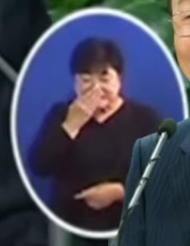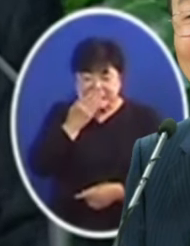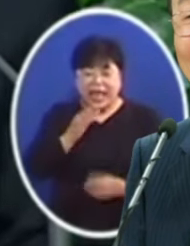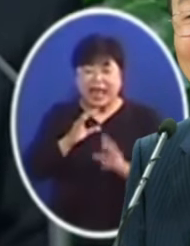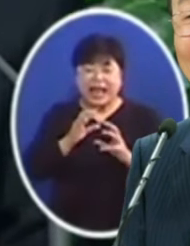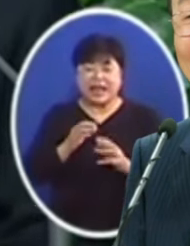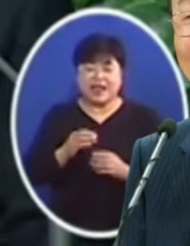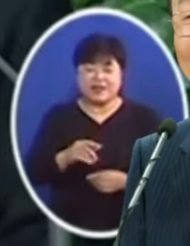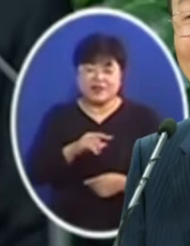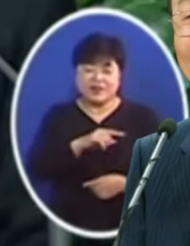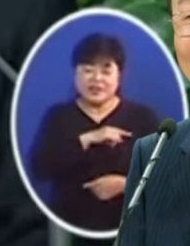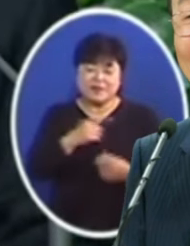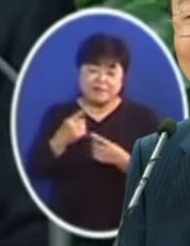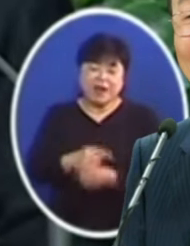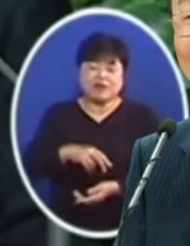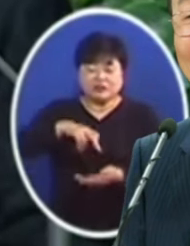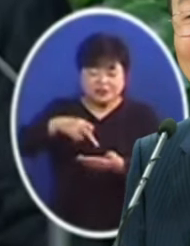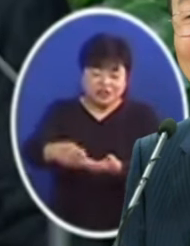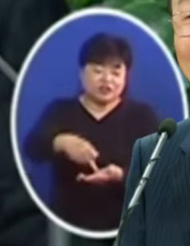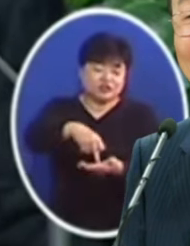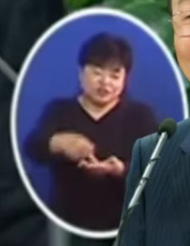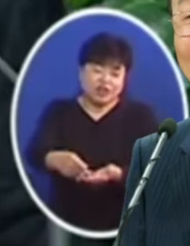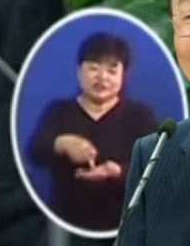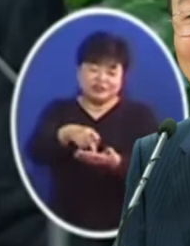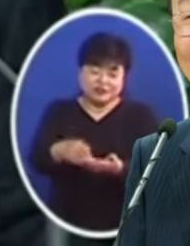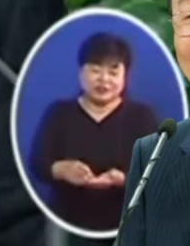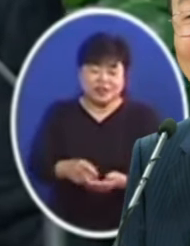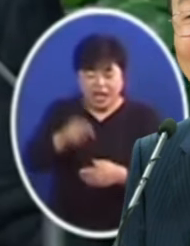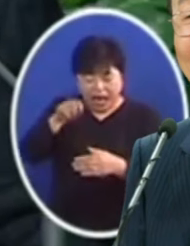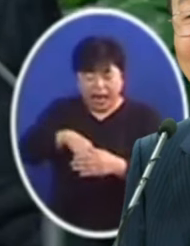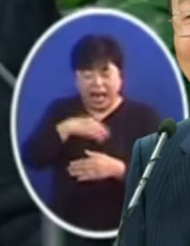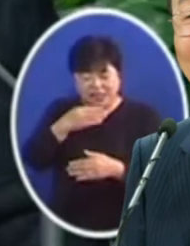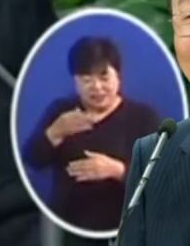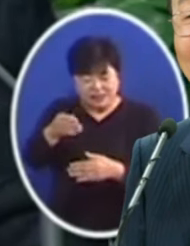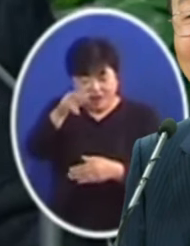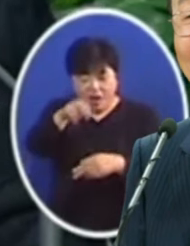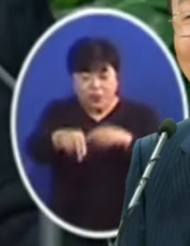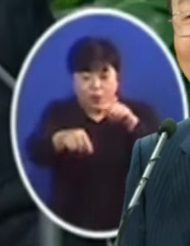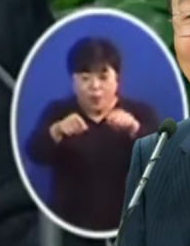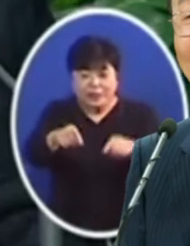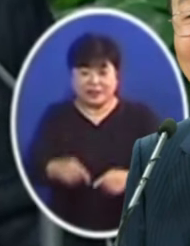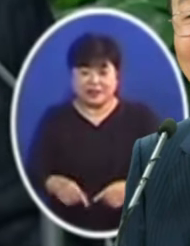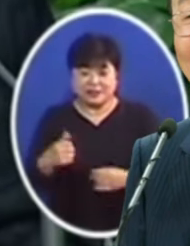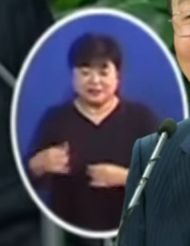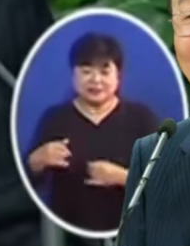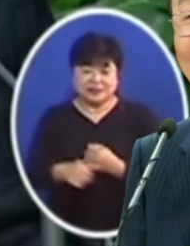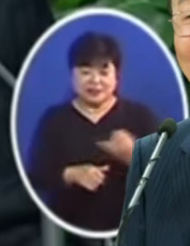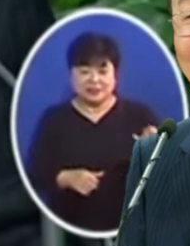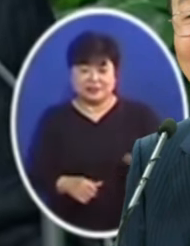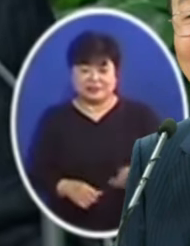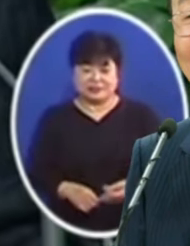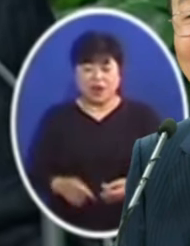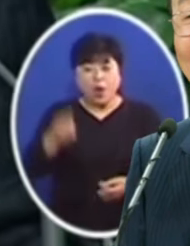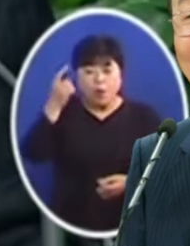바꾸어서 쩔뚝쩔뚝 하면서 강을 건너오니까 그 처자들이, 아니